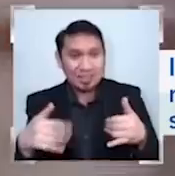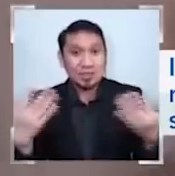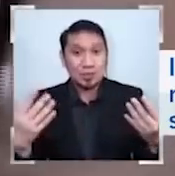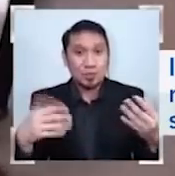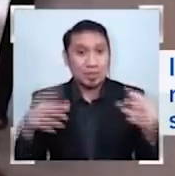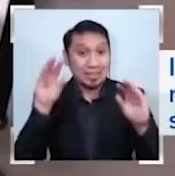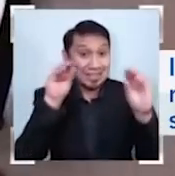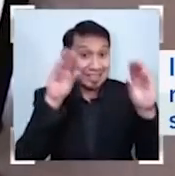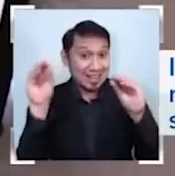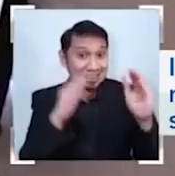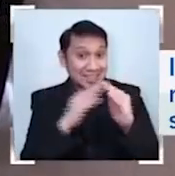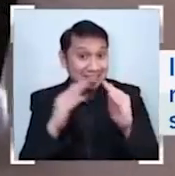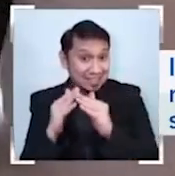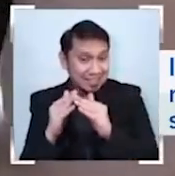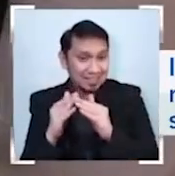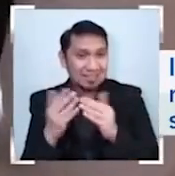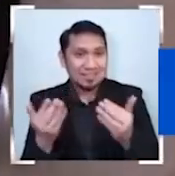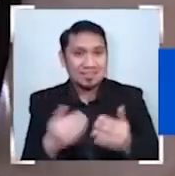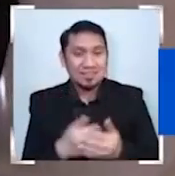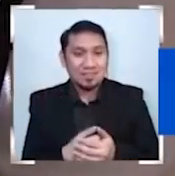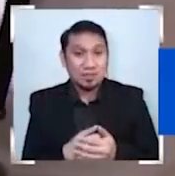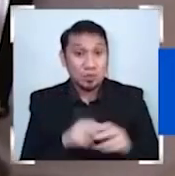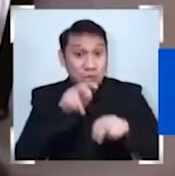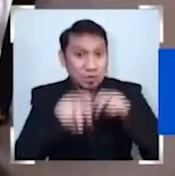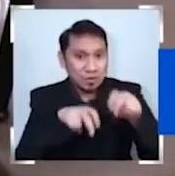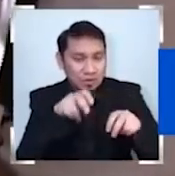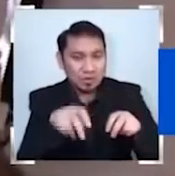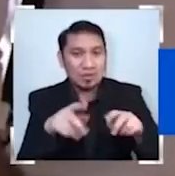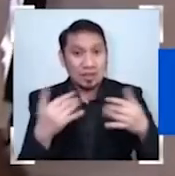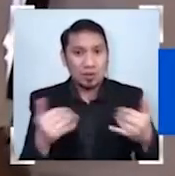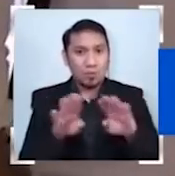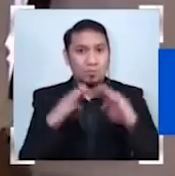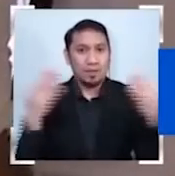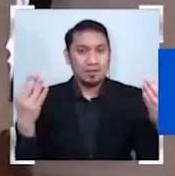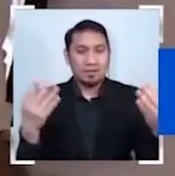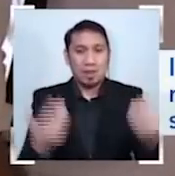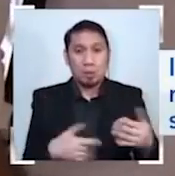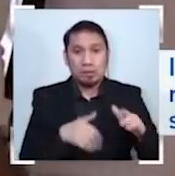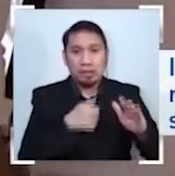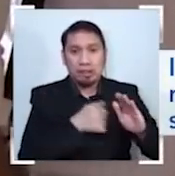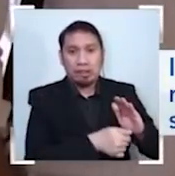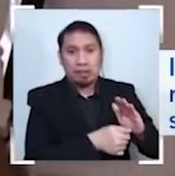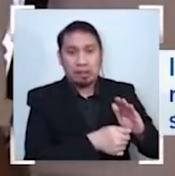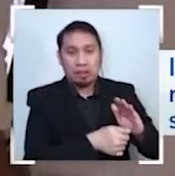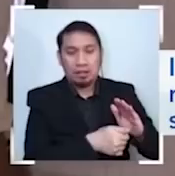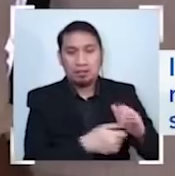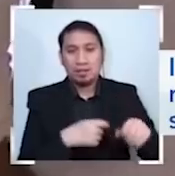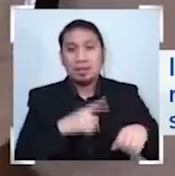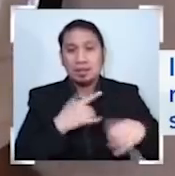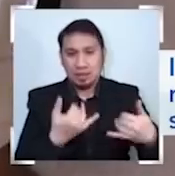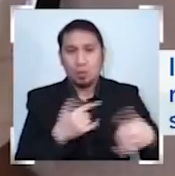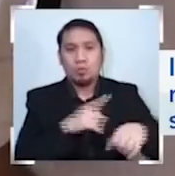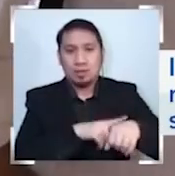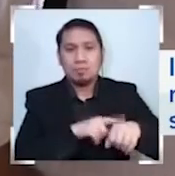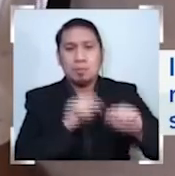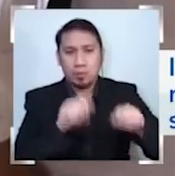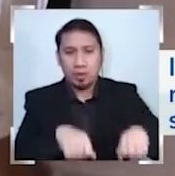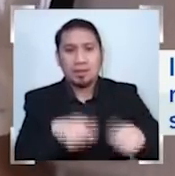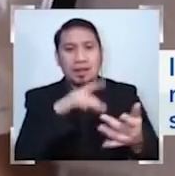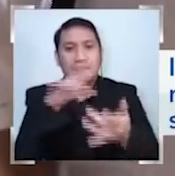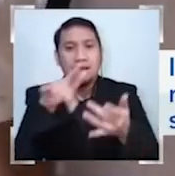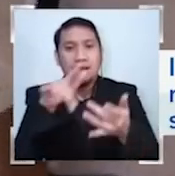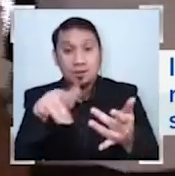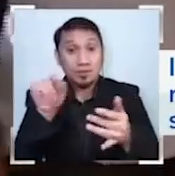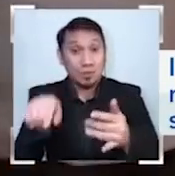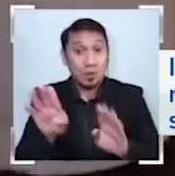araw. Ilang years na nakakulong sa bahay. It's time naman siguro na medyo lumabas. Kaya yung opening ng Star